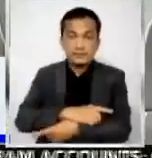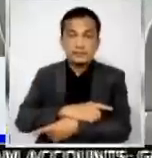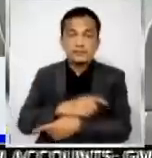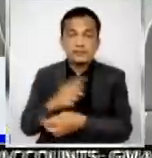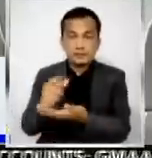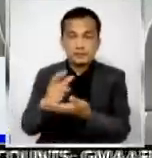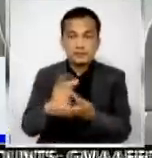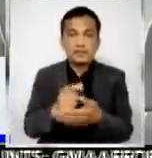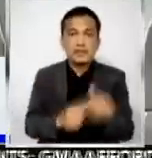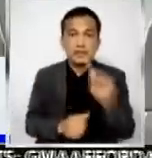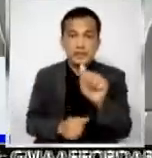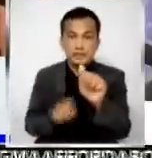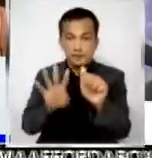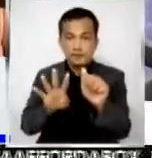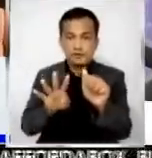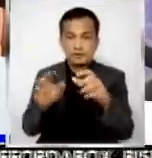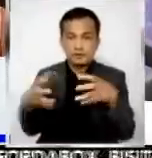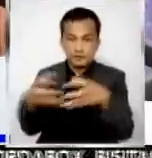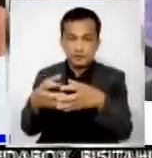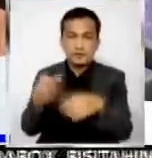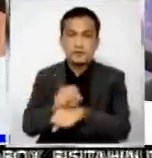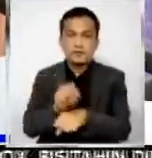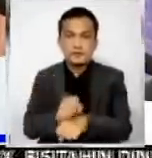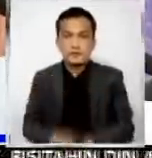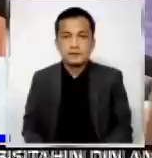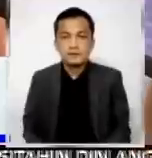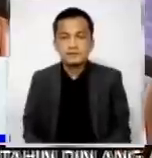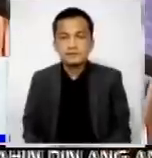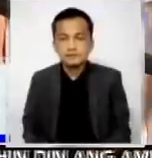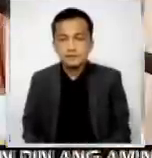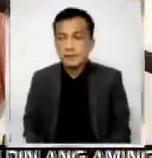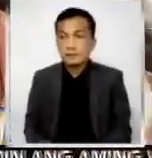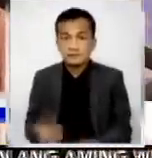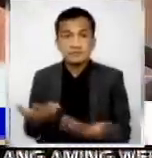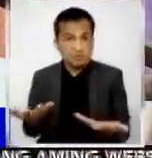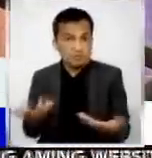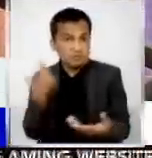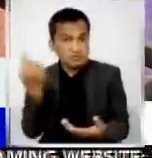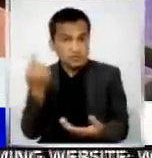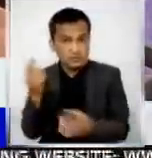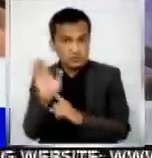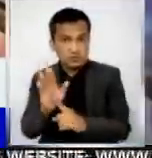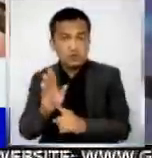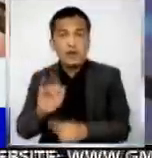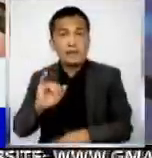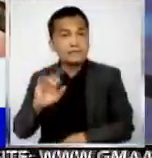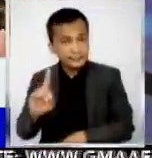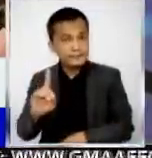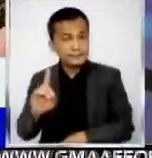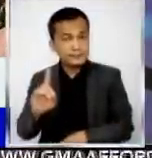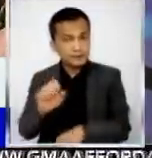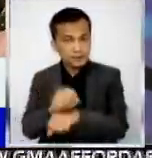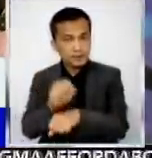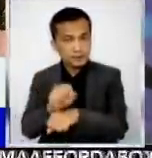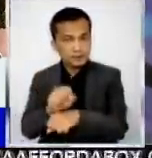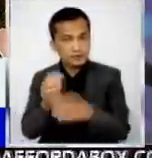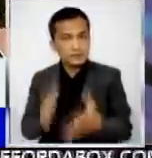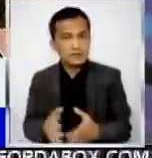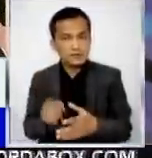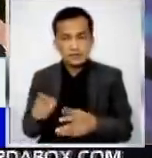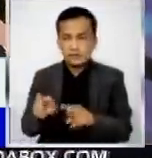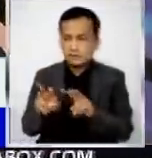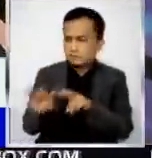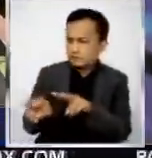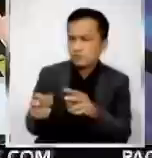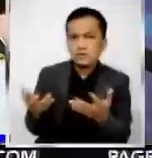o yung mga nagtatrabaho. They only have to show the ID. The essential workers sila. Wala kaming nakikita na